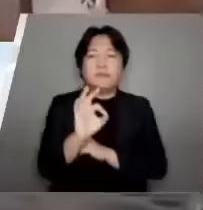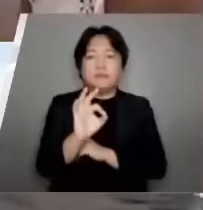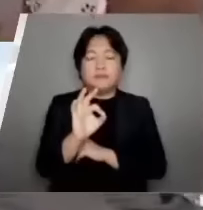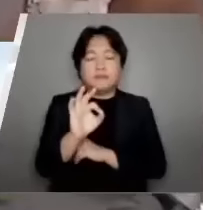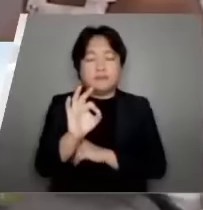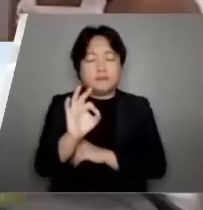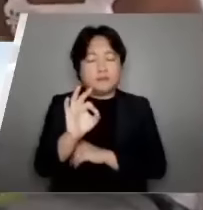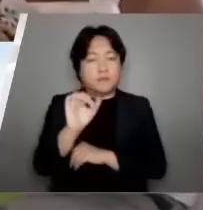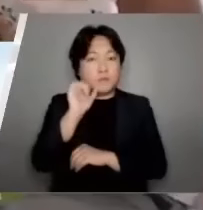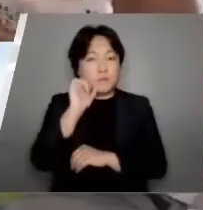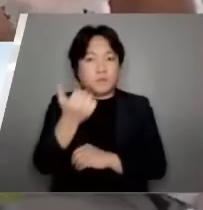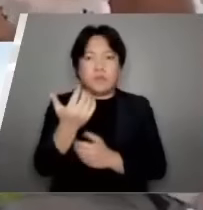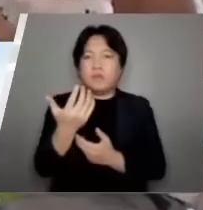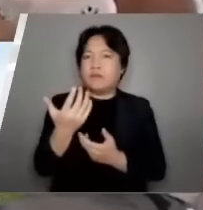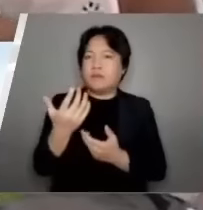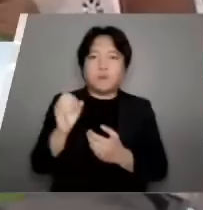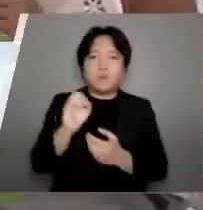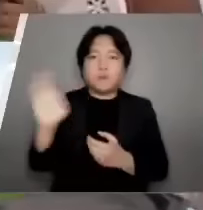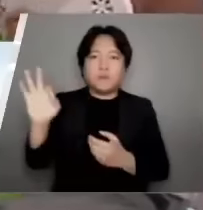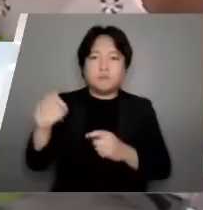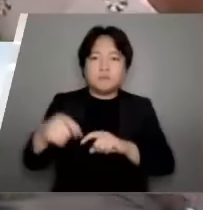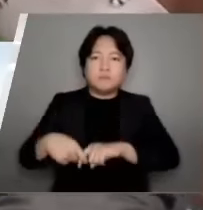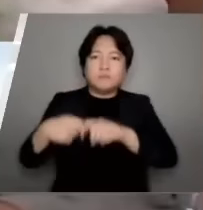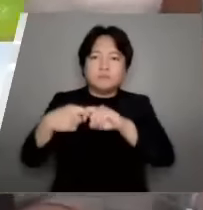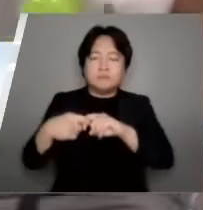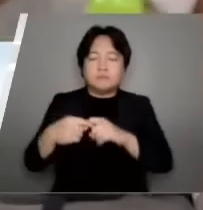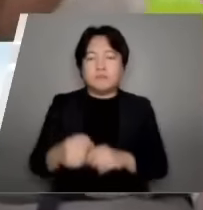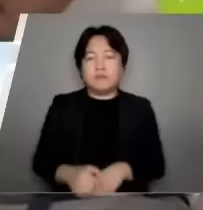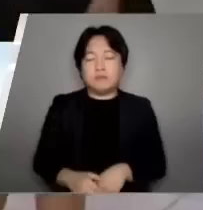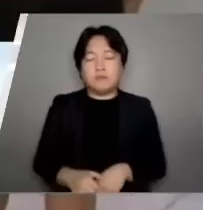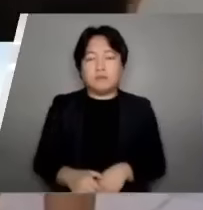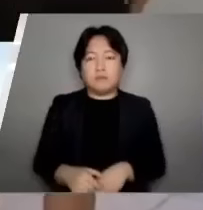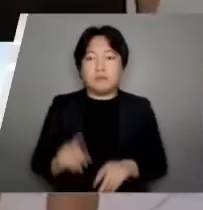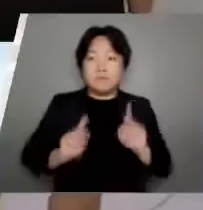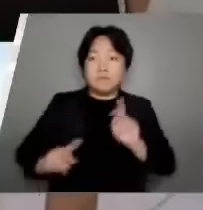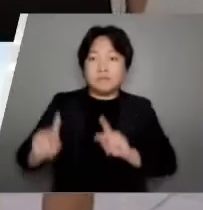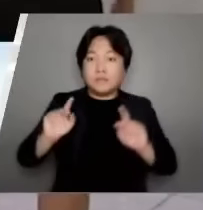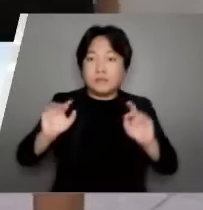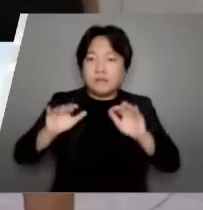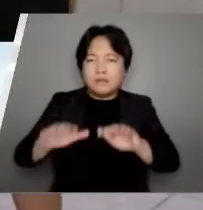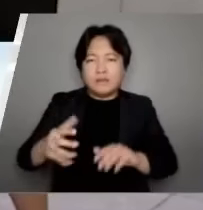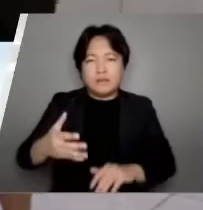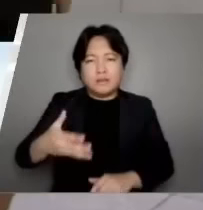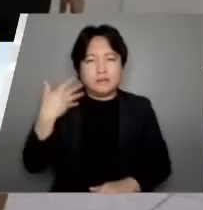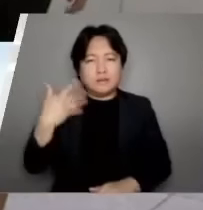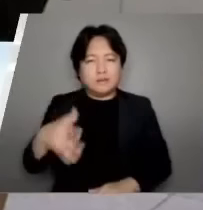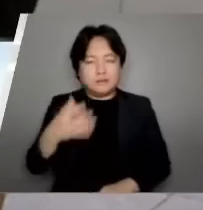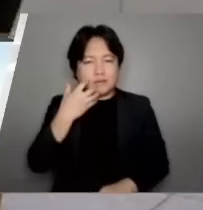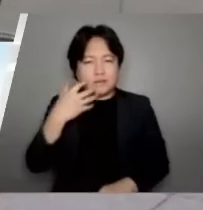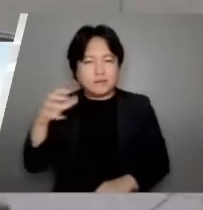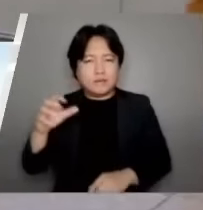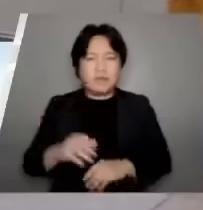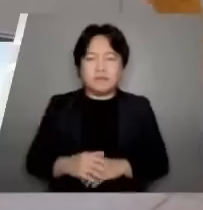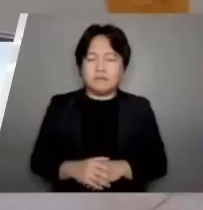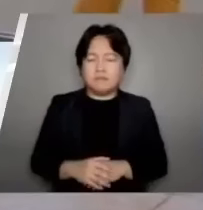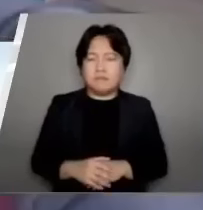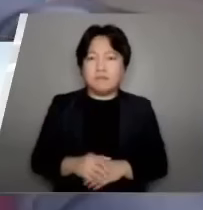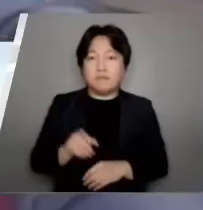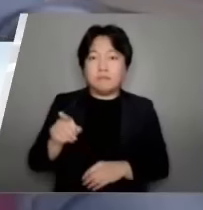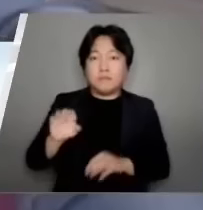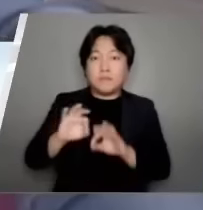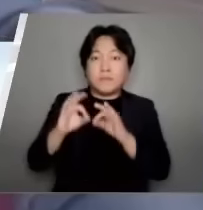lumipas, ramdam na ng maraming pasahero ang init sa loob ng paliparan. Ang pamilya Liaban kasama pang mga bata nang maghatid